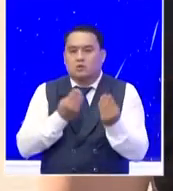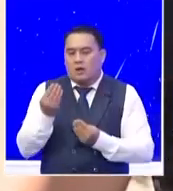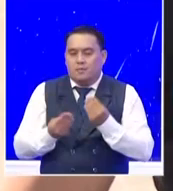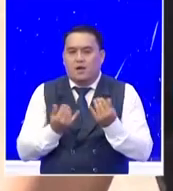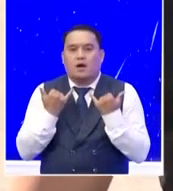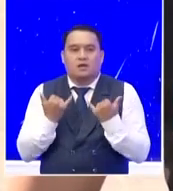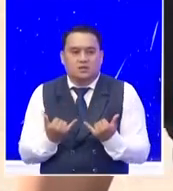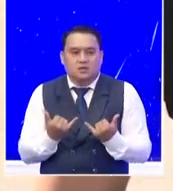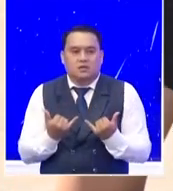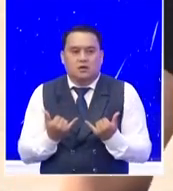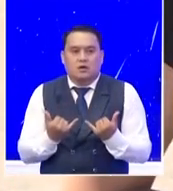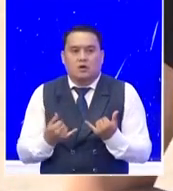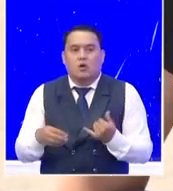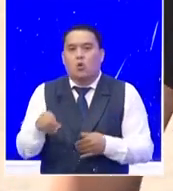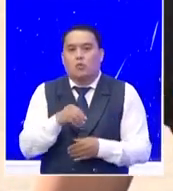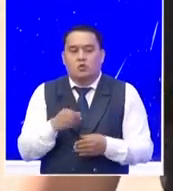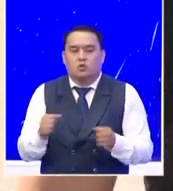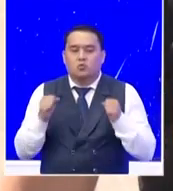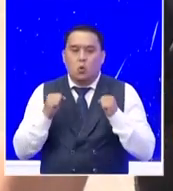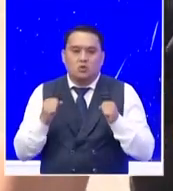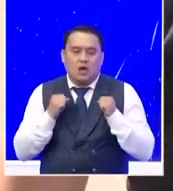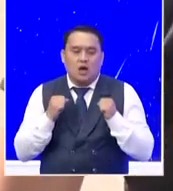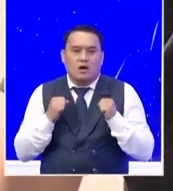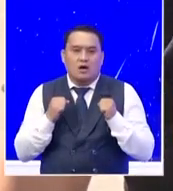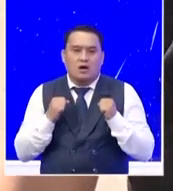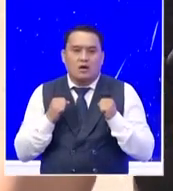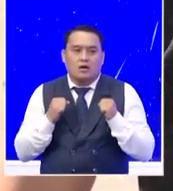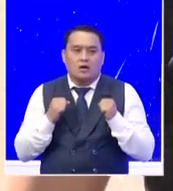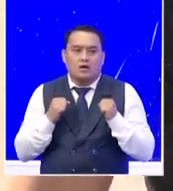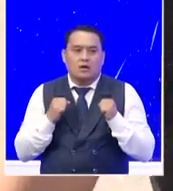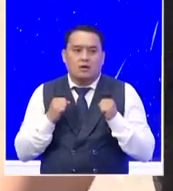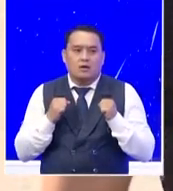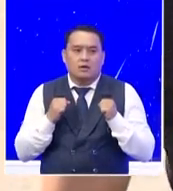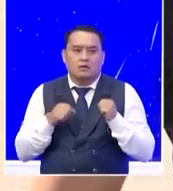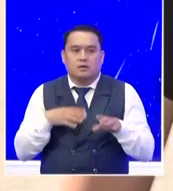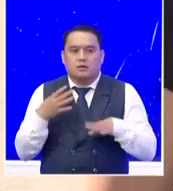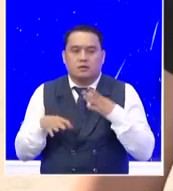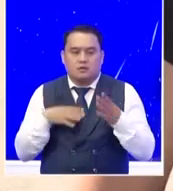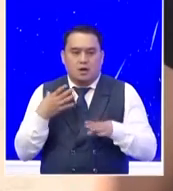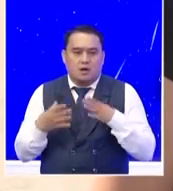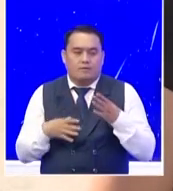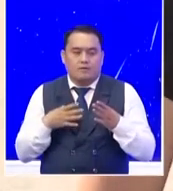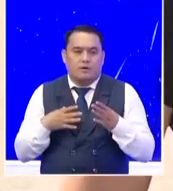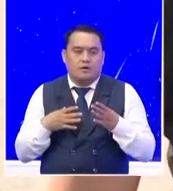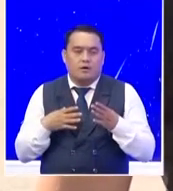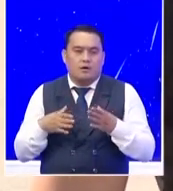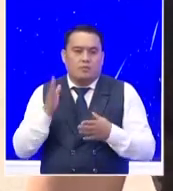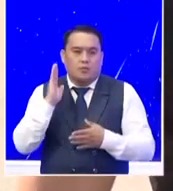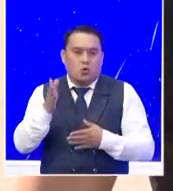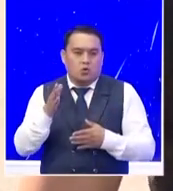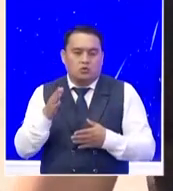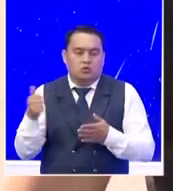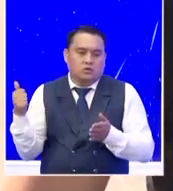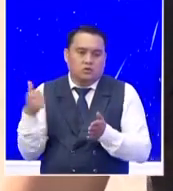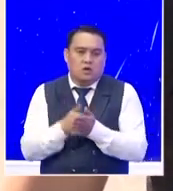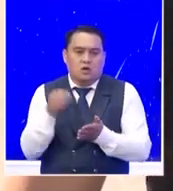міне құмда ойнатын жағажай спортына, жағажай спортымен тренировка жасап жатырмыз. Енді алда біз көптеген